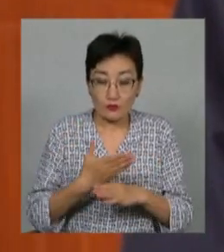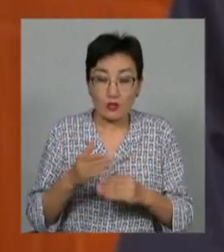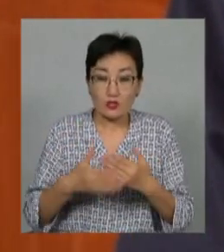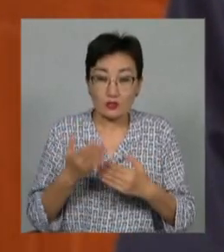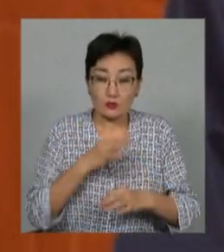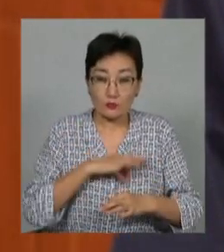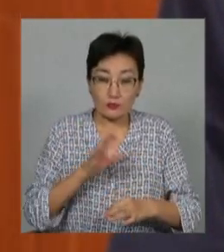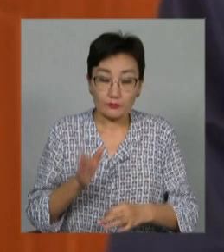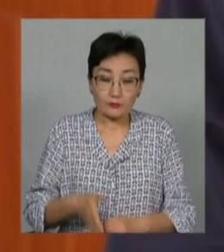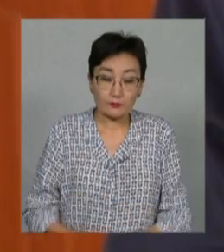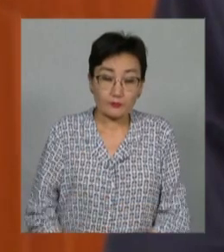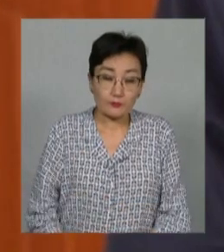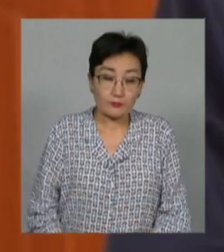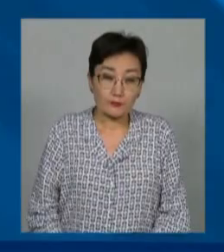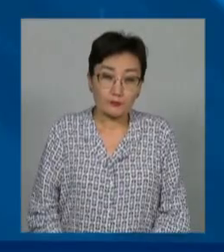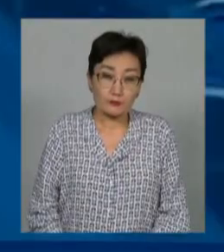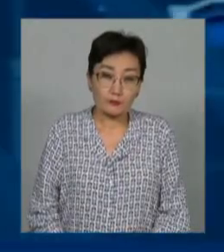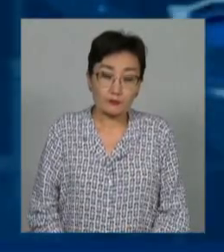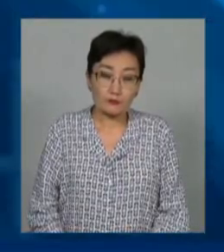жаза көзделген.